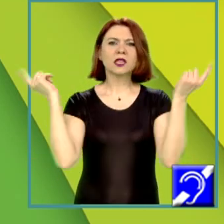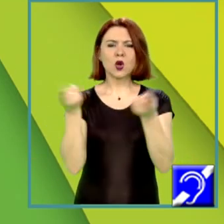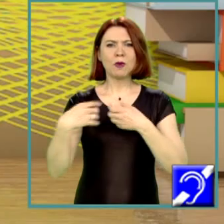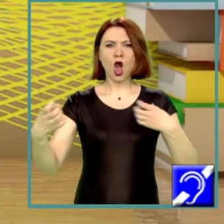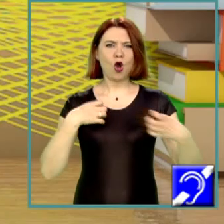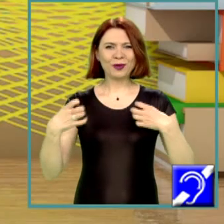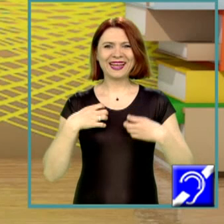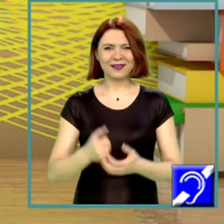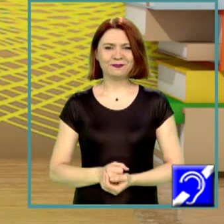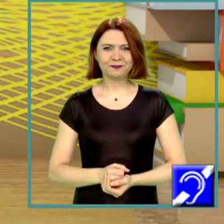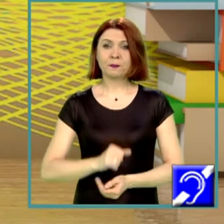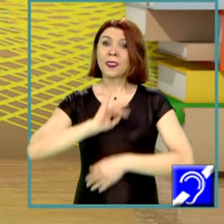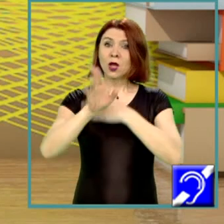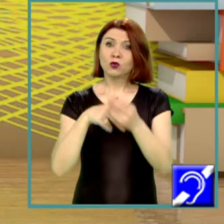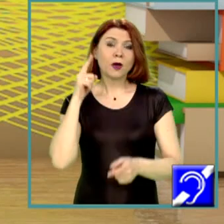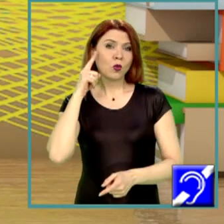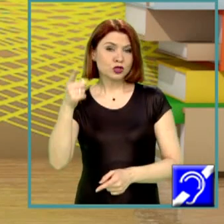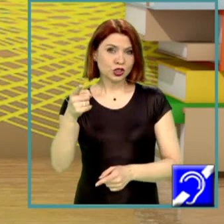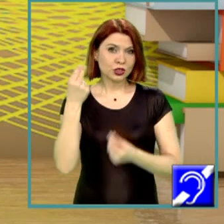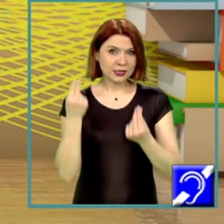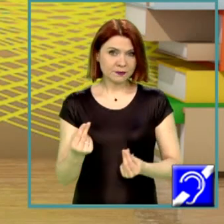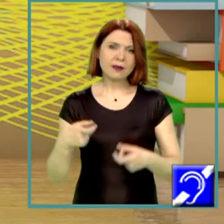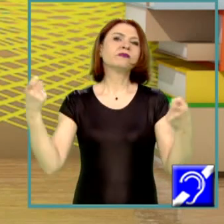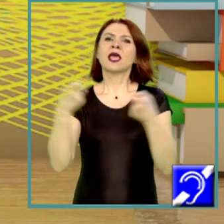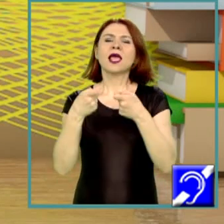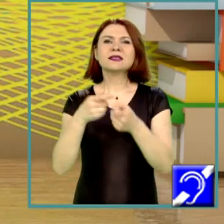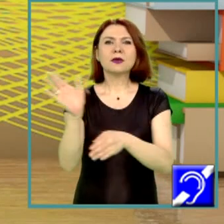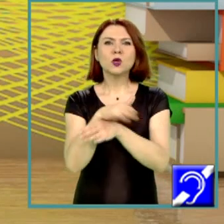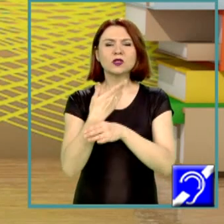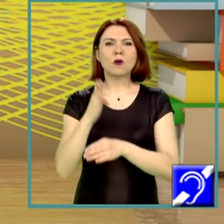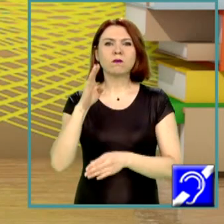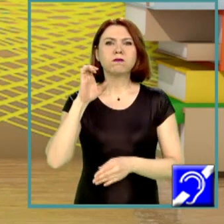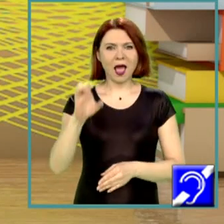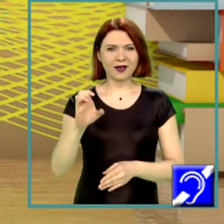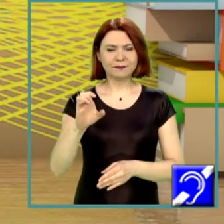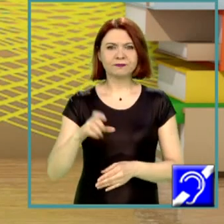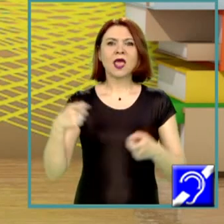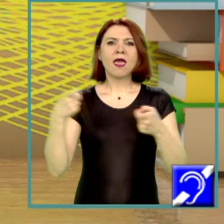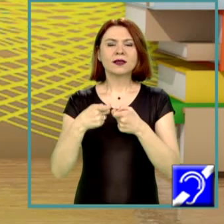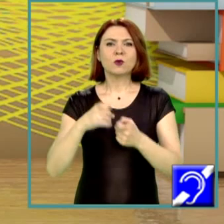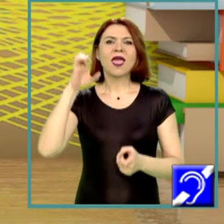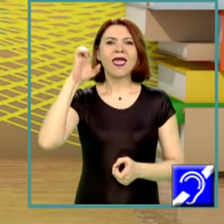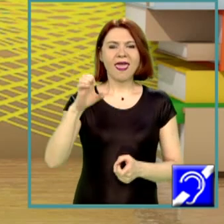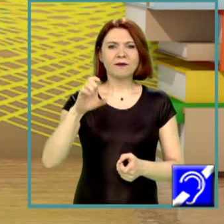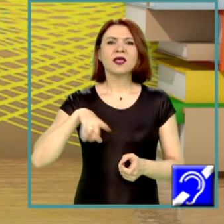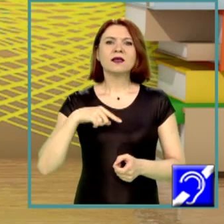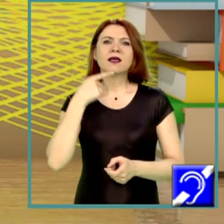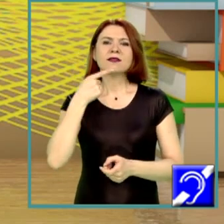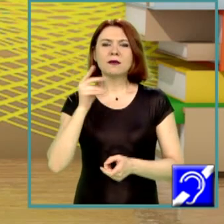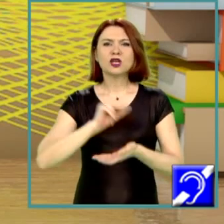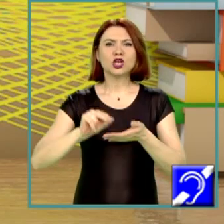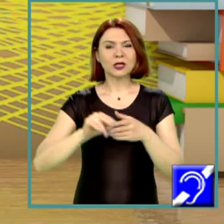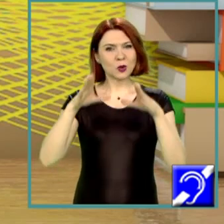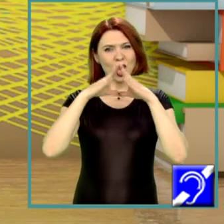operei după cum bine știți examen Național de bacalaureat proba e se ocupă de limba și literatura